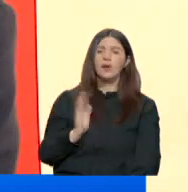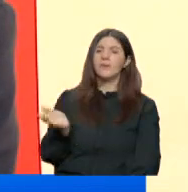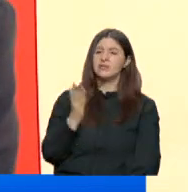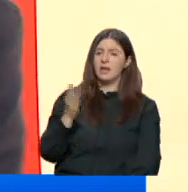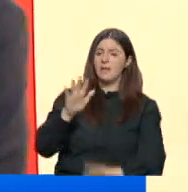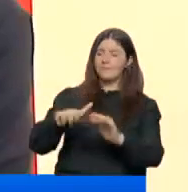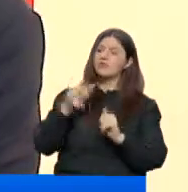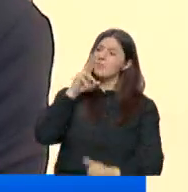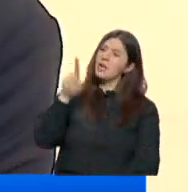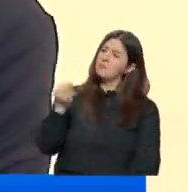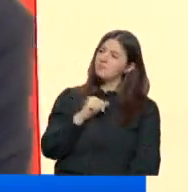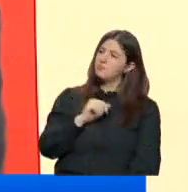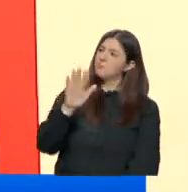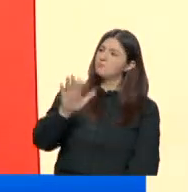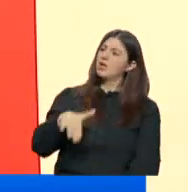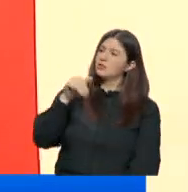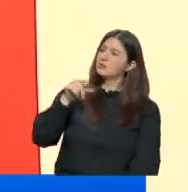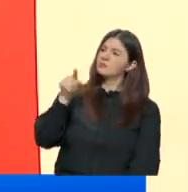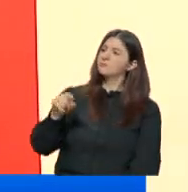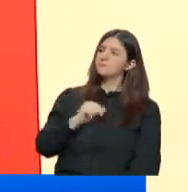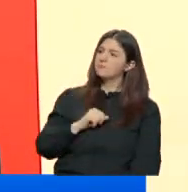Mesela meclise bakalım. Meclisin